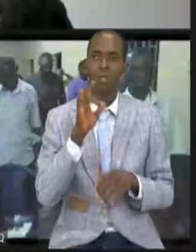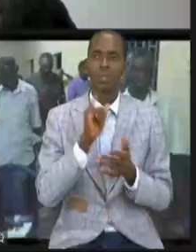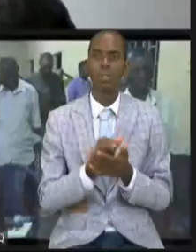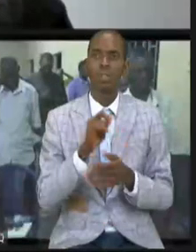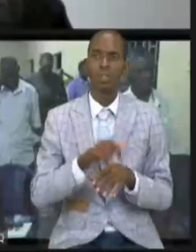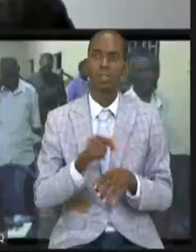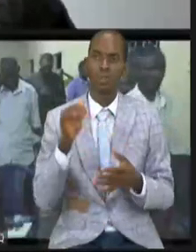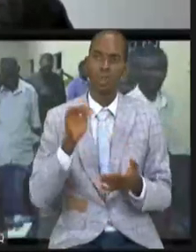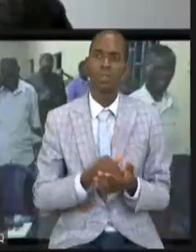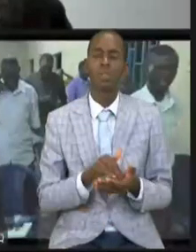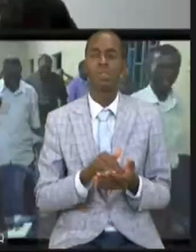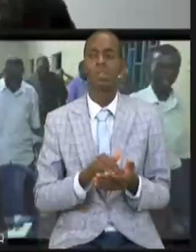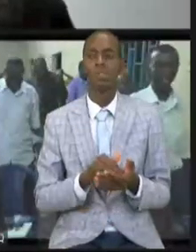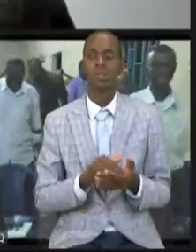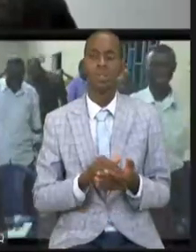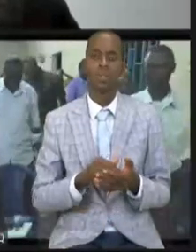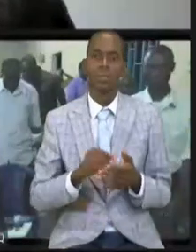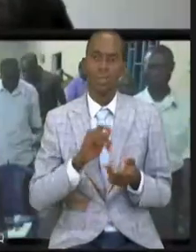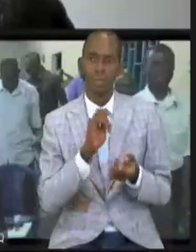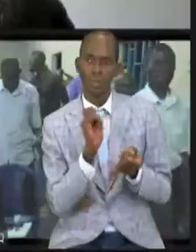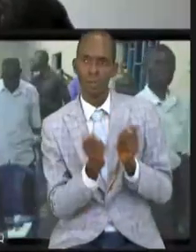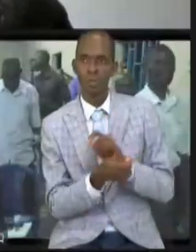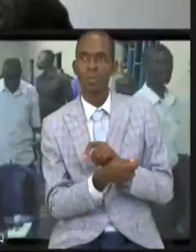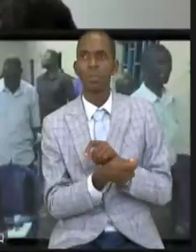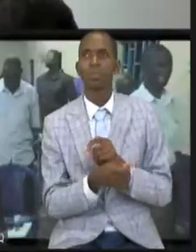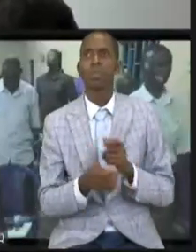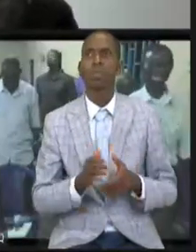Redécouvrez ces jours-là. La transformation.